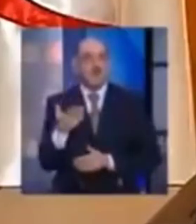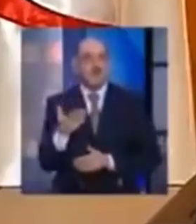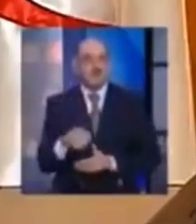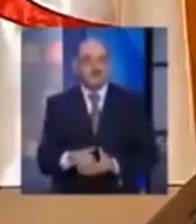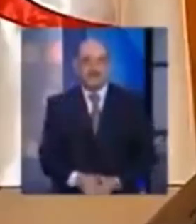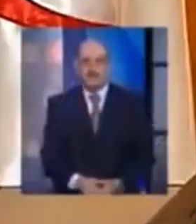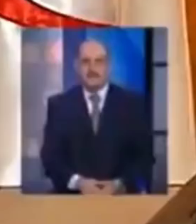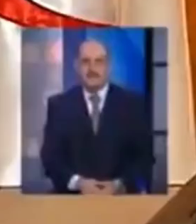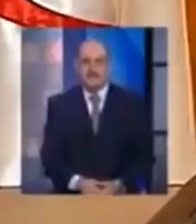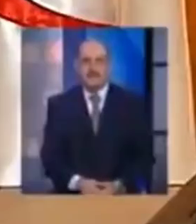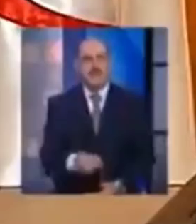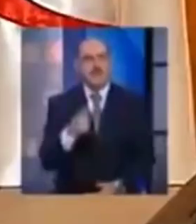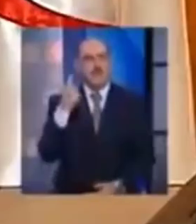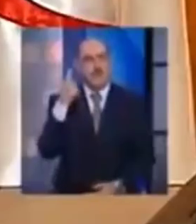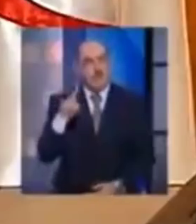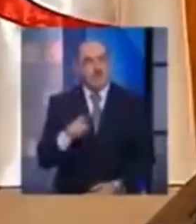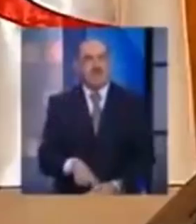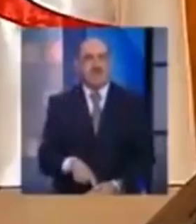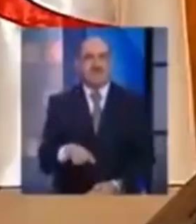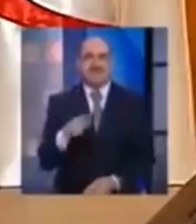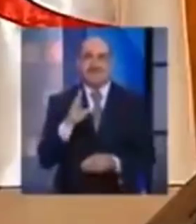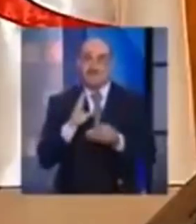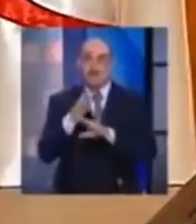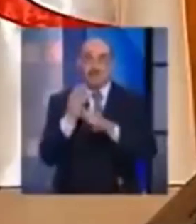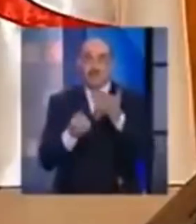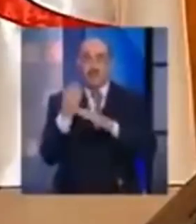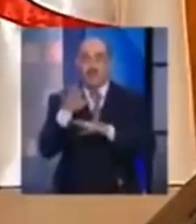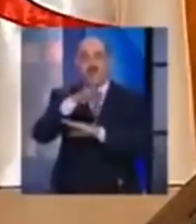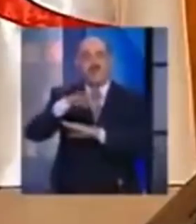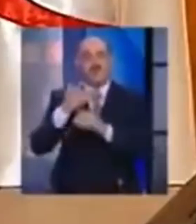كذلك المعركة المؤسساتية اللي